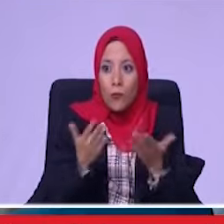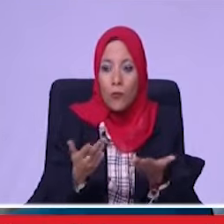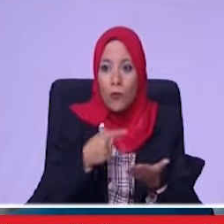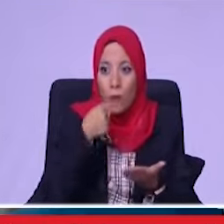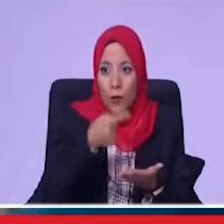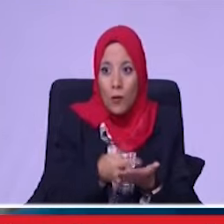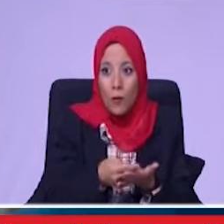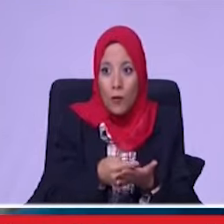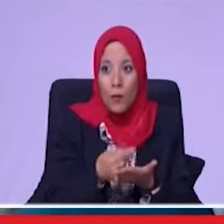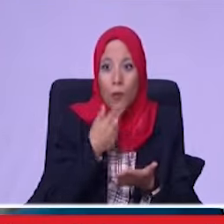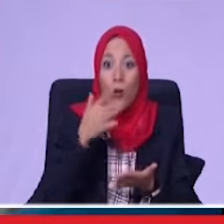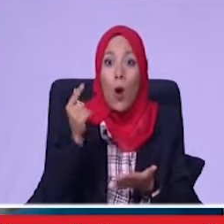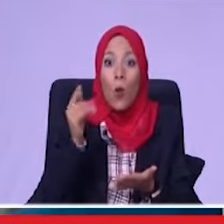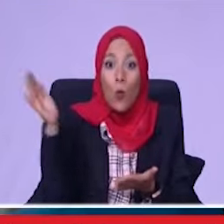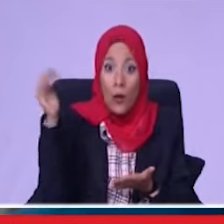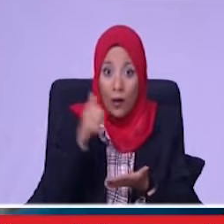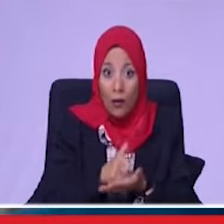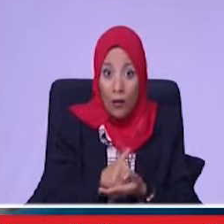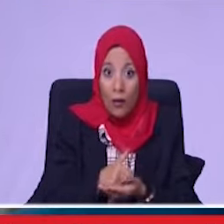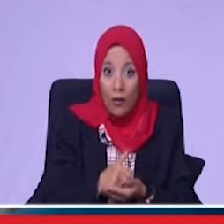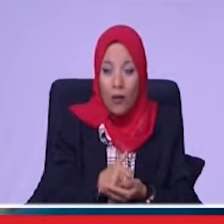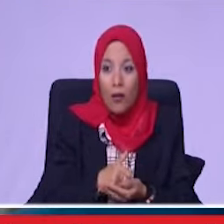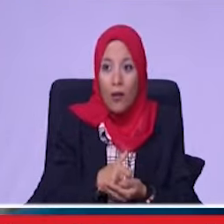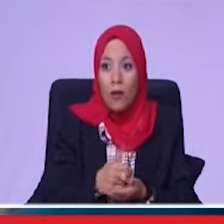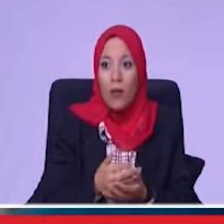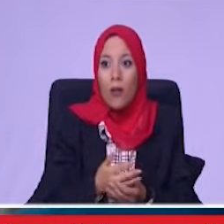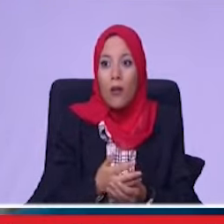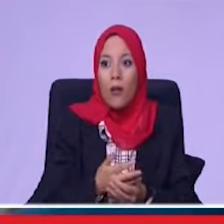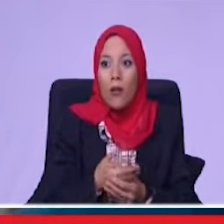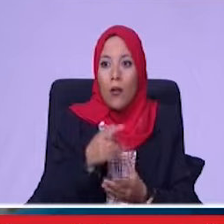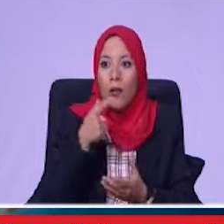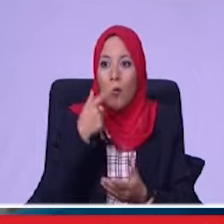اخي جاله مع حضرتك اللي انا ذكرتها يعني